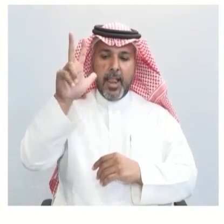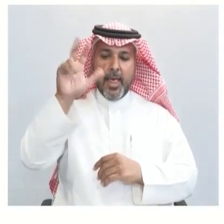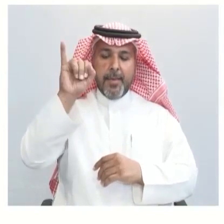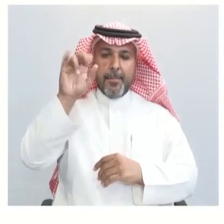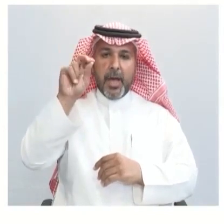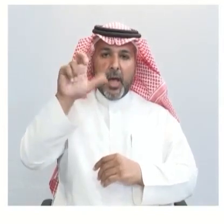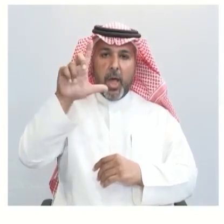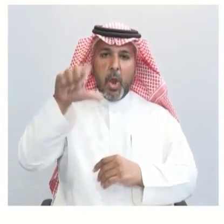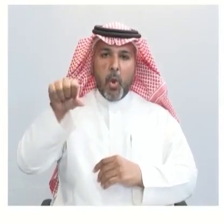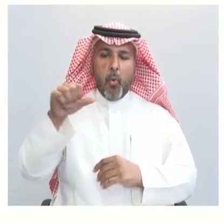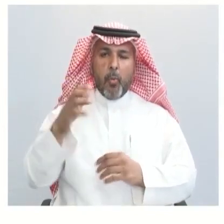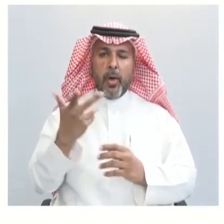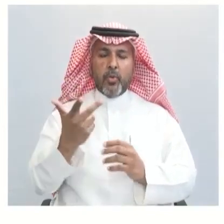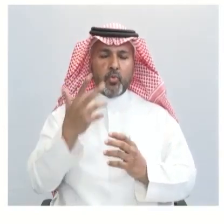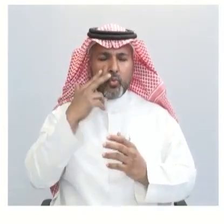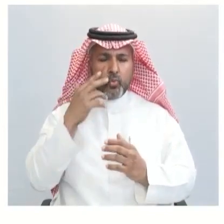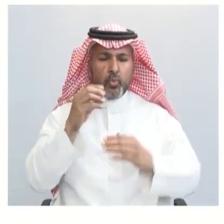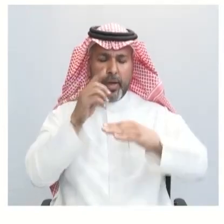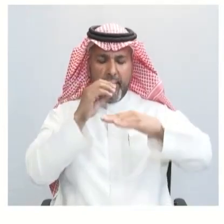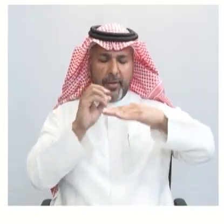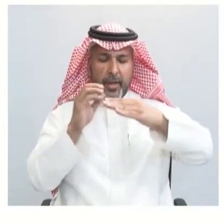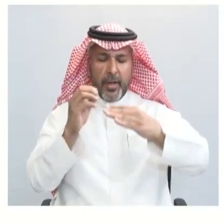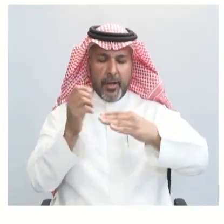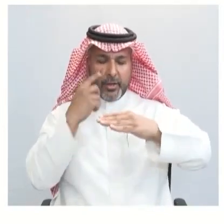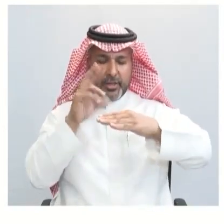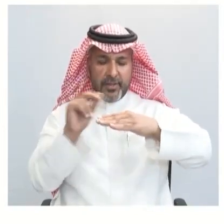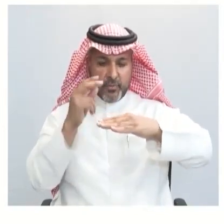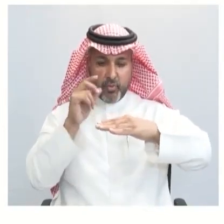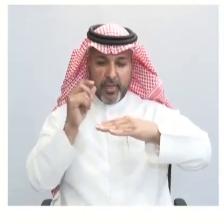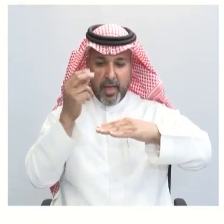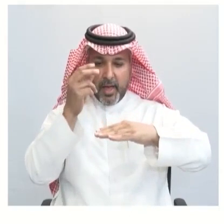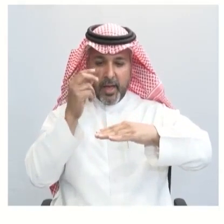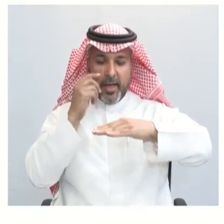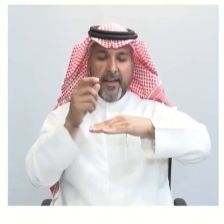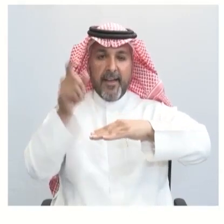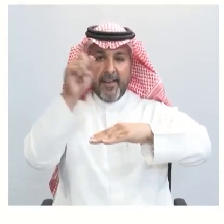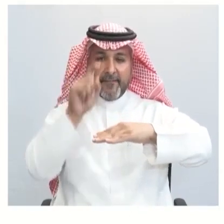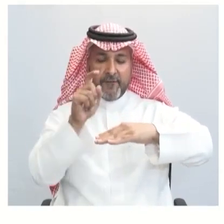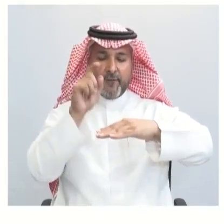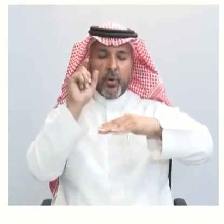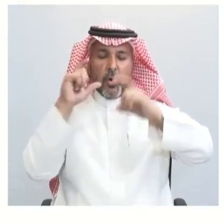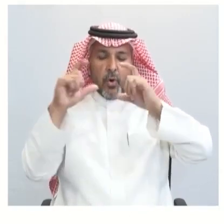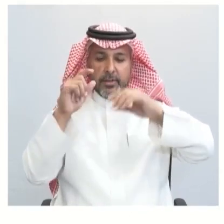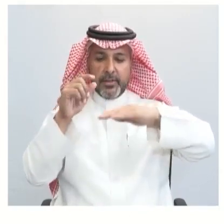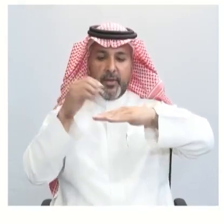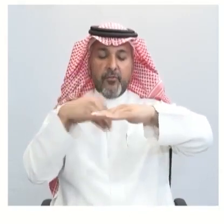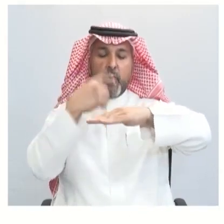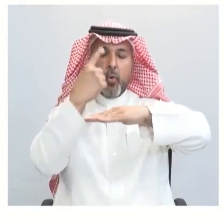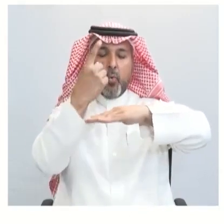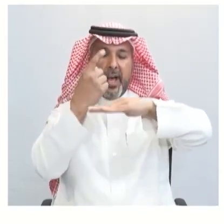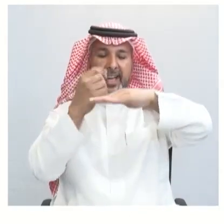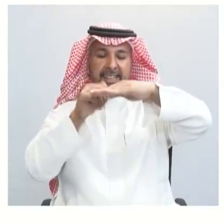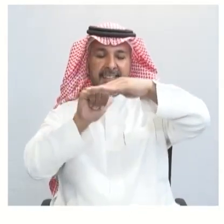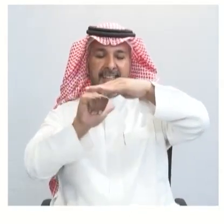على الصوره اوف اوف اكس تساوي واحد على اي اوف اكس هذه الداله الام واحنا